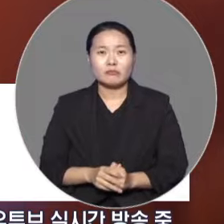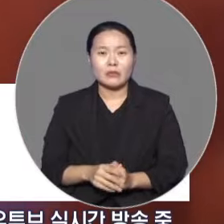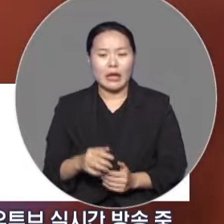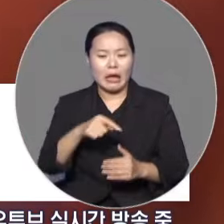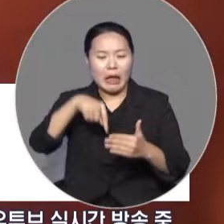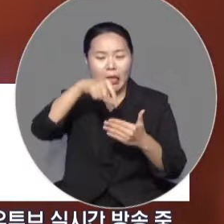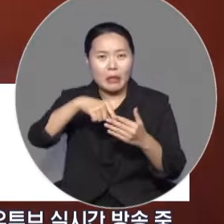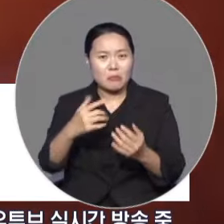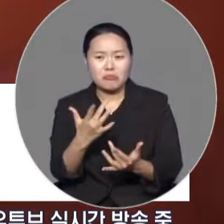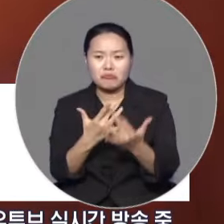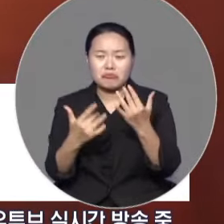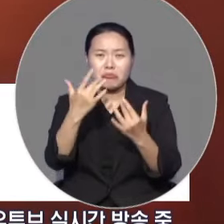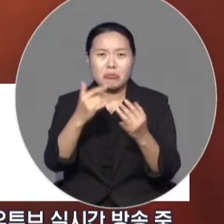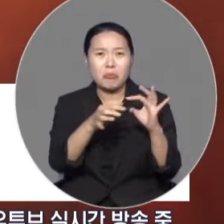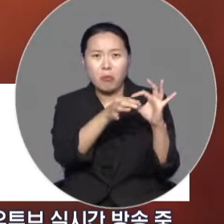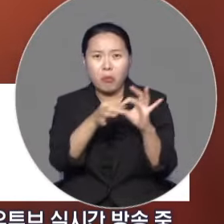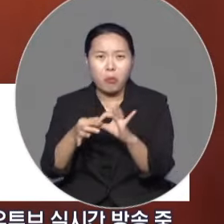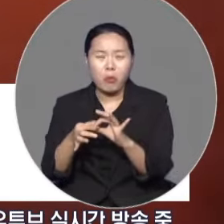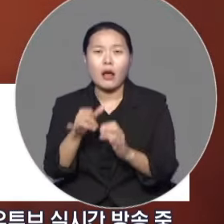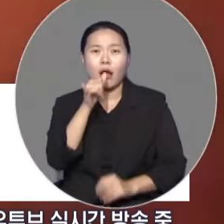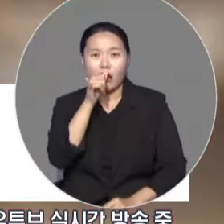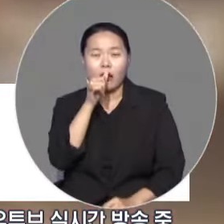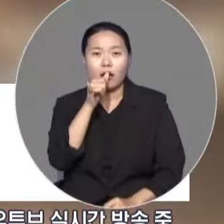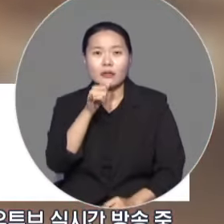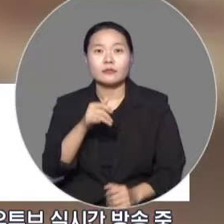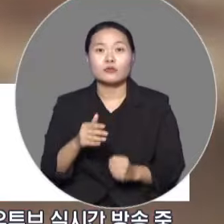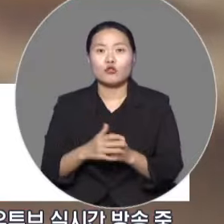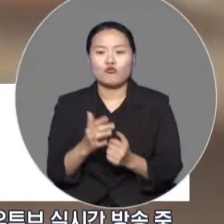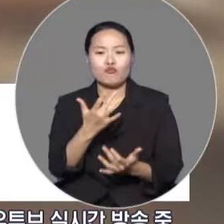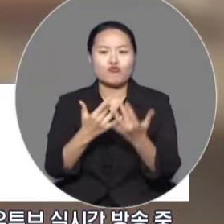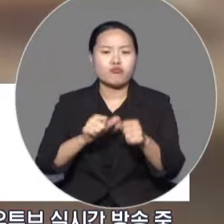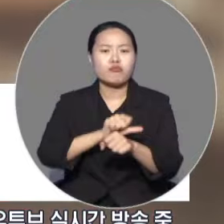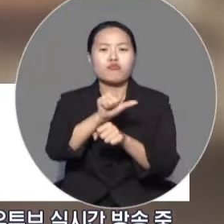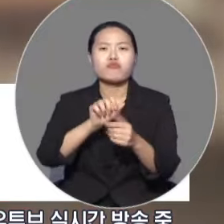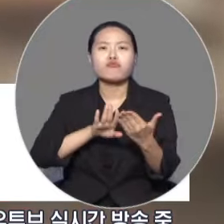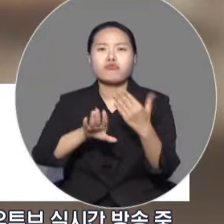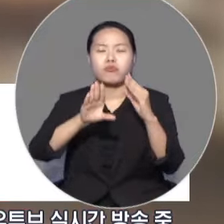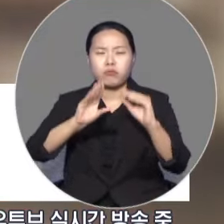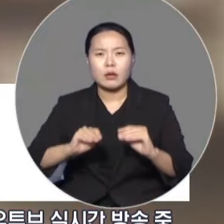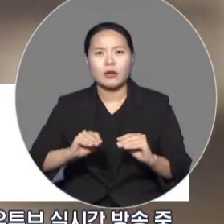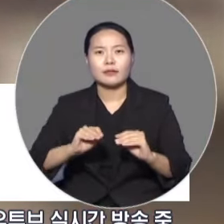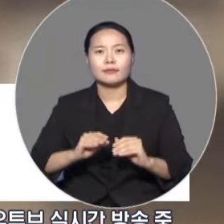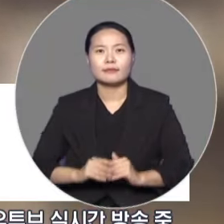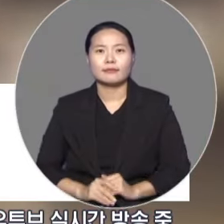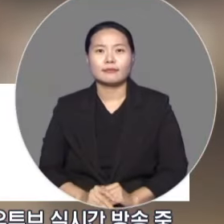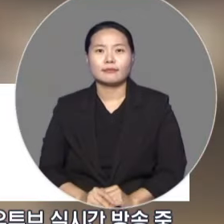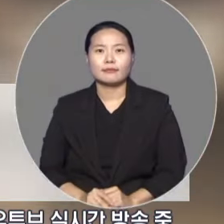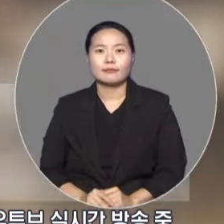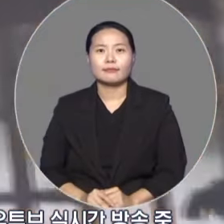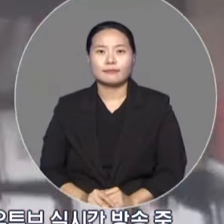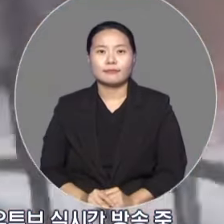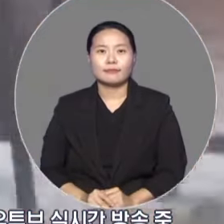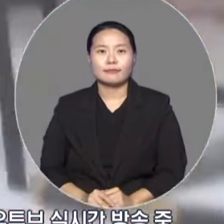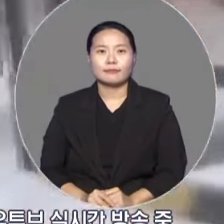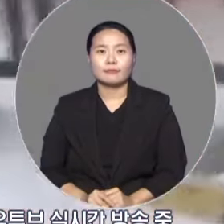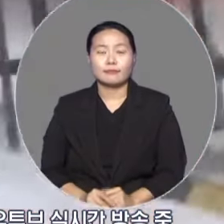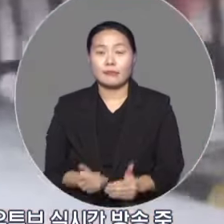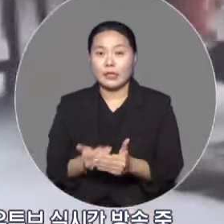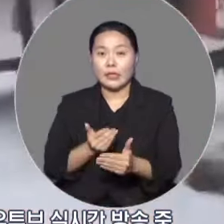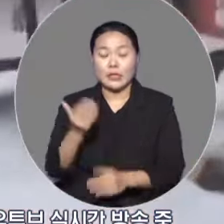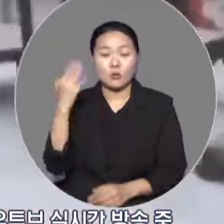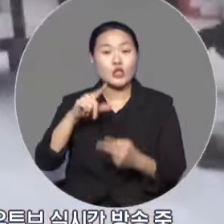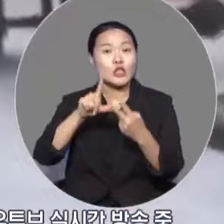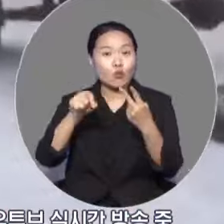남아있는 위험물을 태우는 작업을 벌이면서 불은 5시간이 지나서야 모두 꺼졌습니다. 앞서